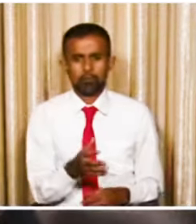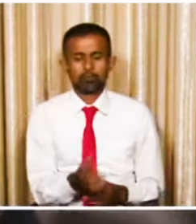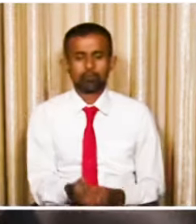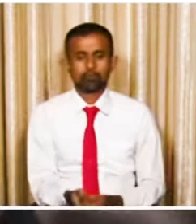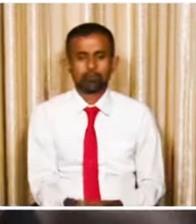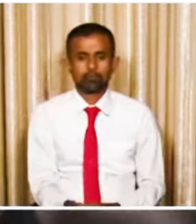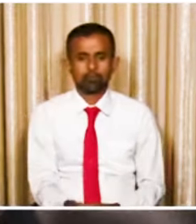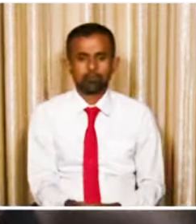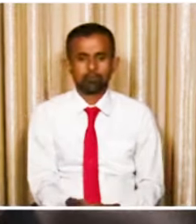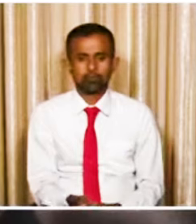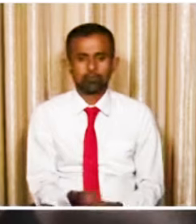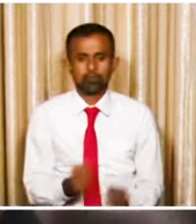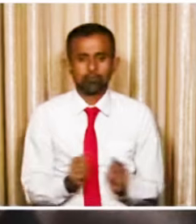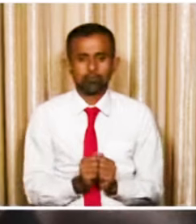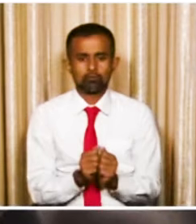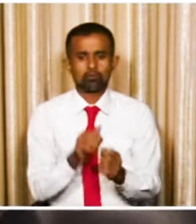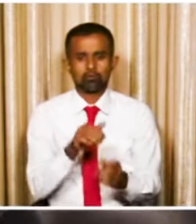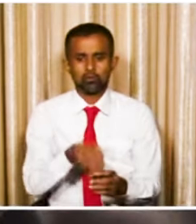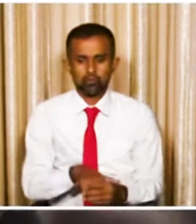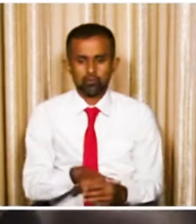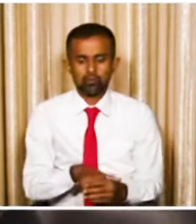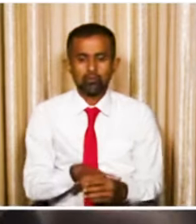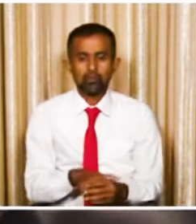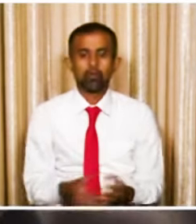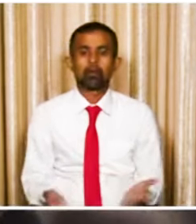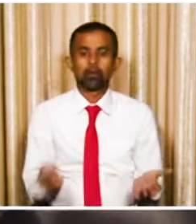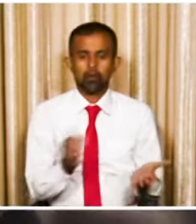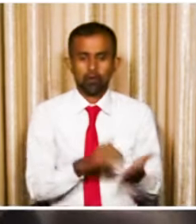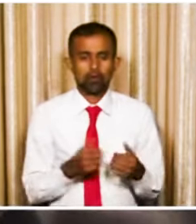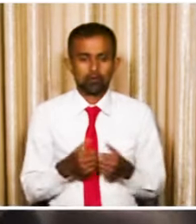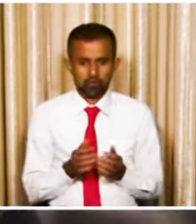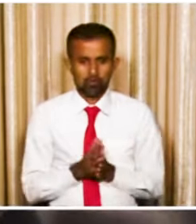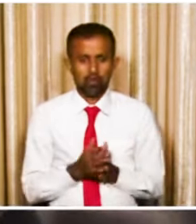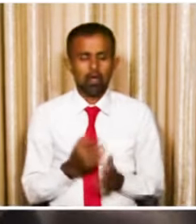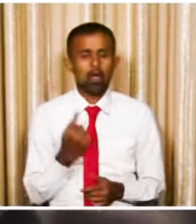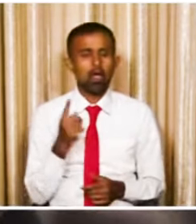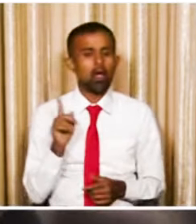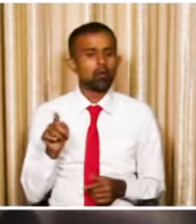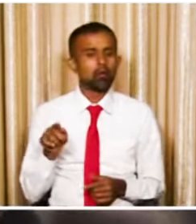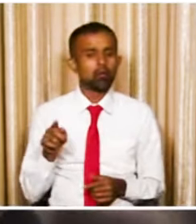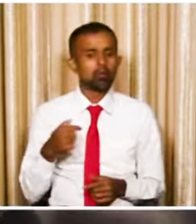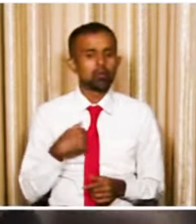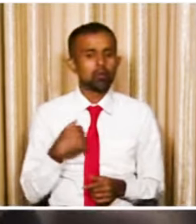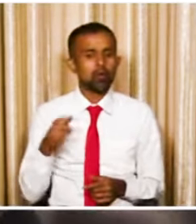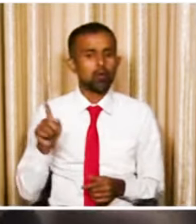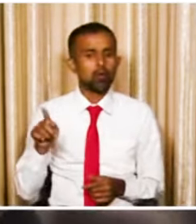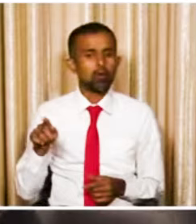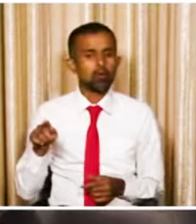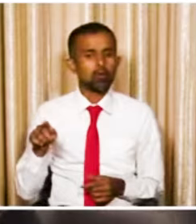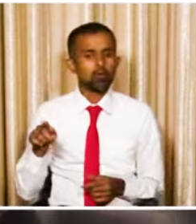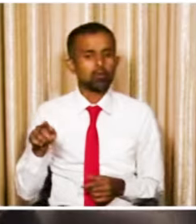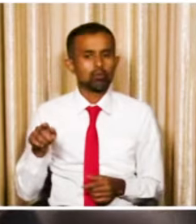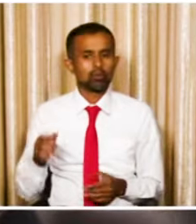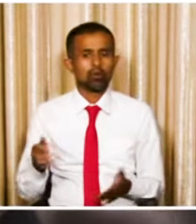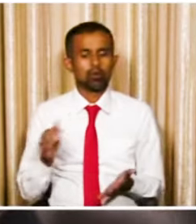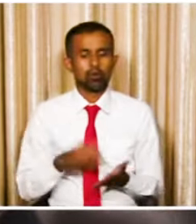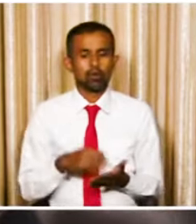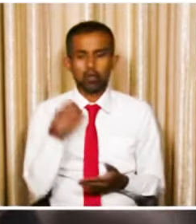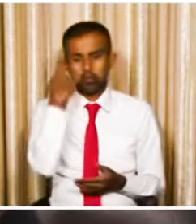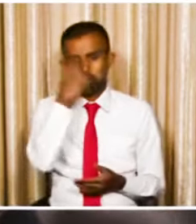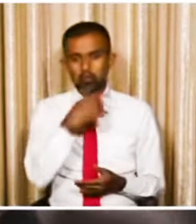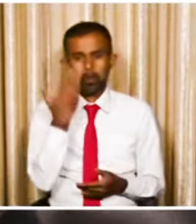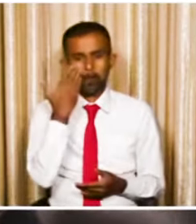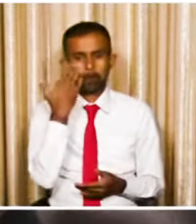திரும்பவும் மக்களுக்கு அவர் நிரூபித்திருக்கிறார் வாய் சொல்லால் பலவிதமான